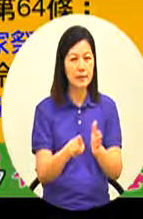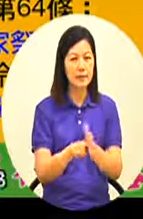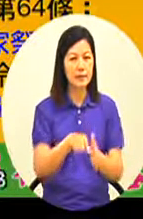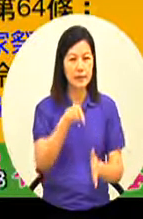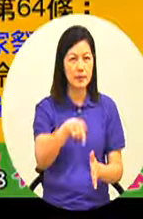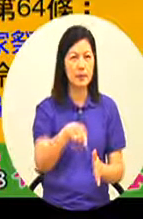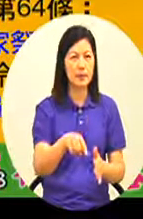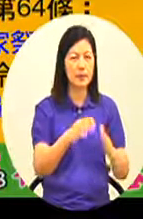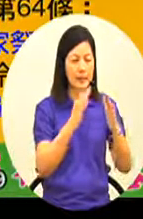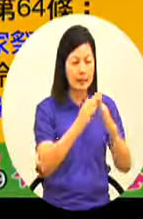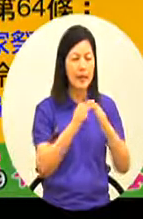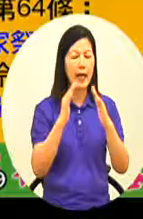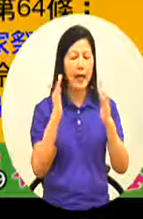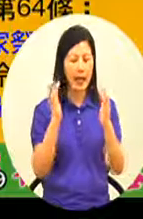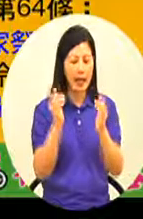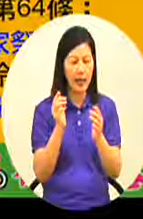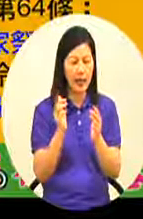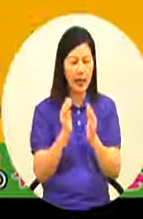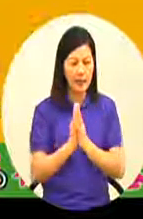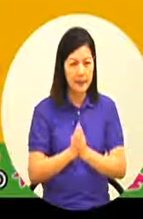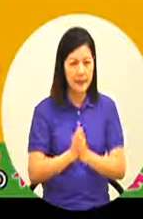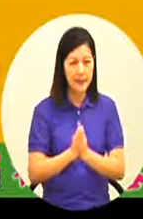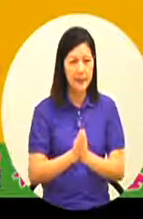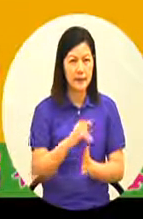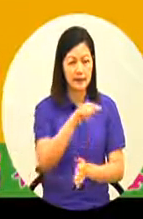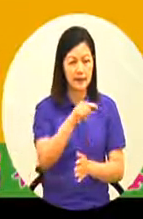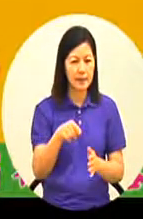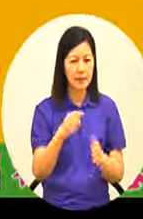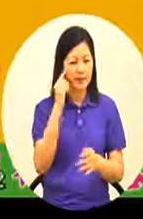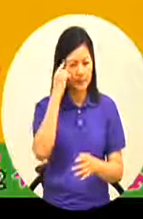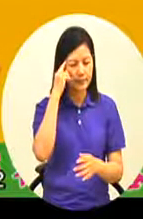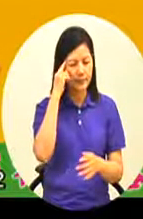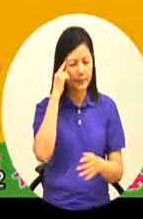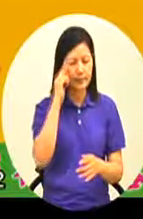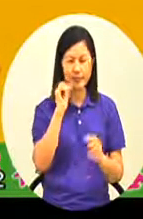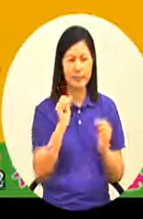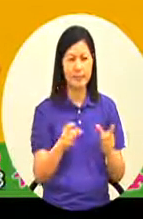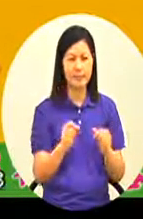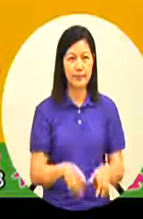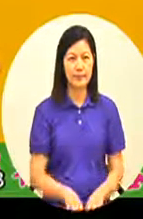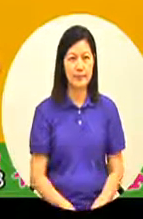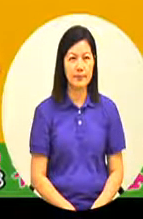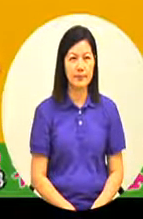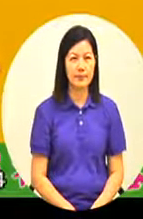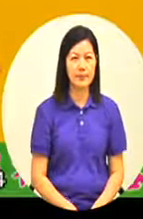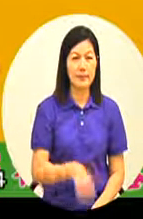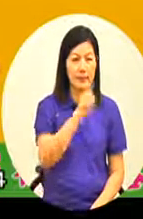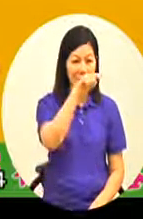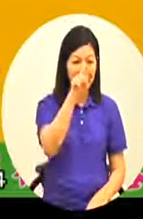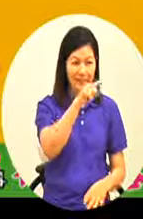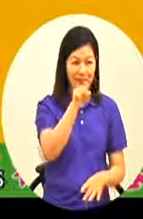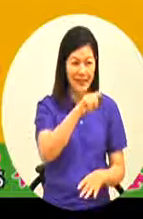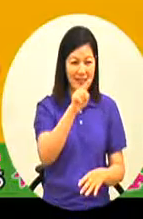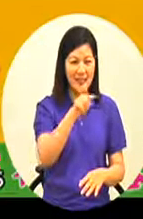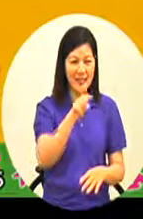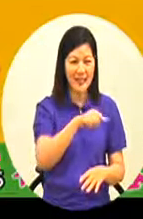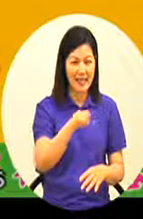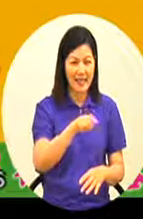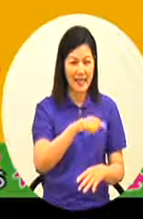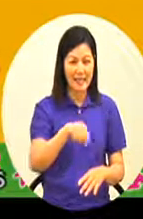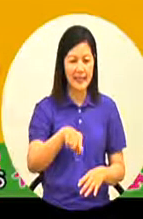做家祭，家电是安尼，那奠礼跟告别式，你知